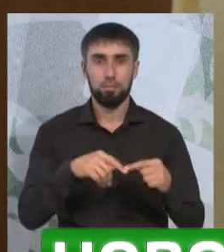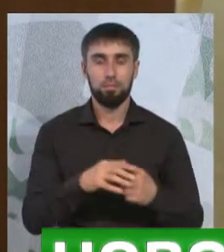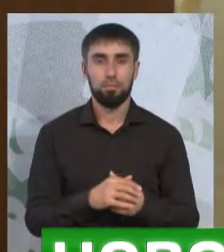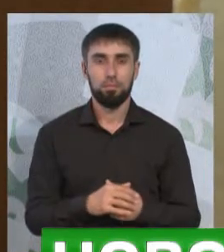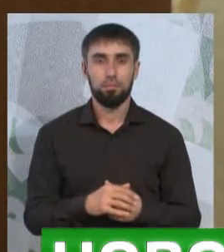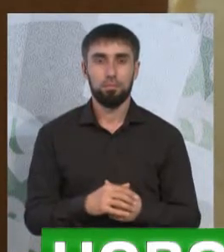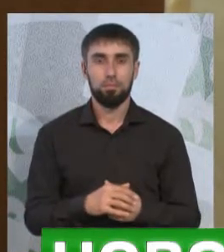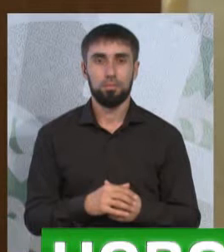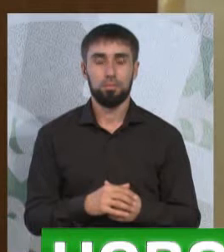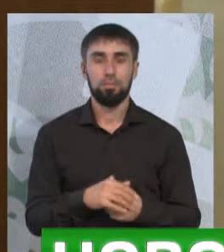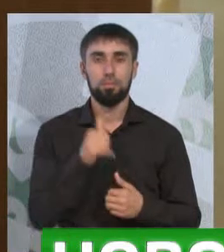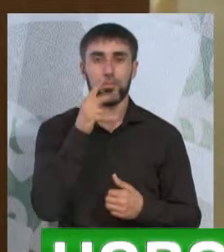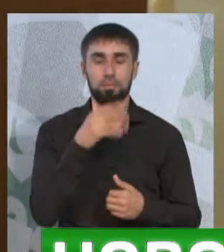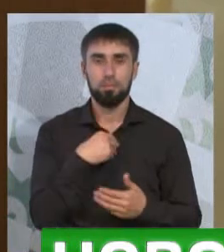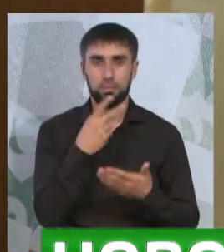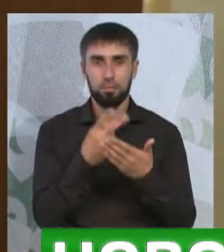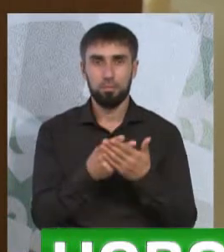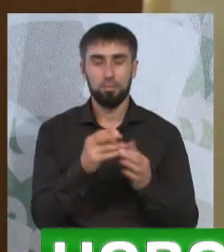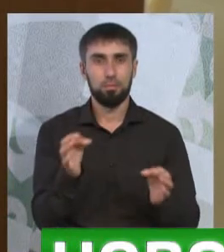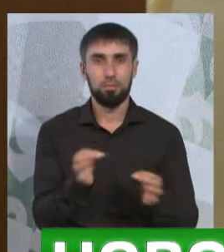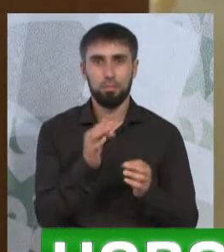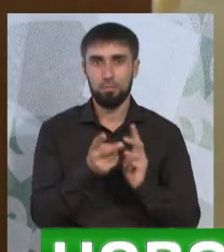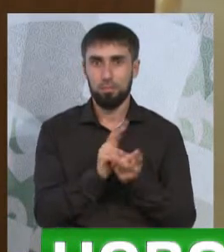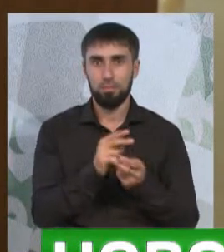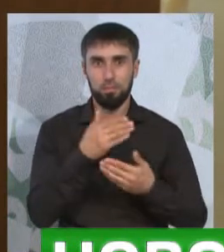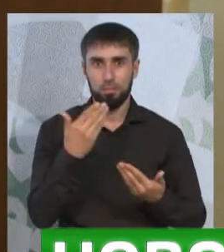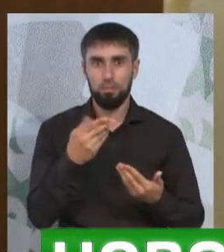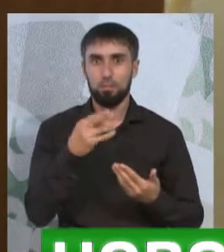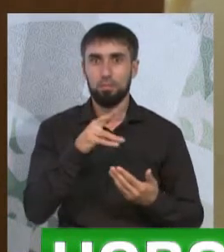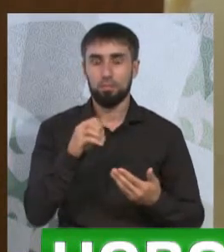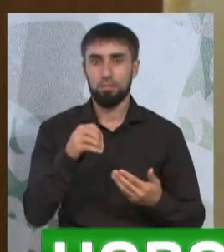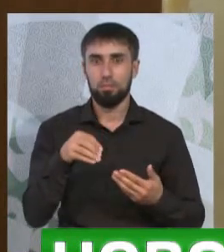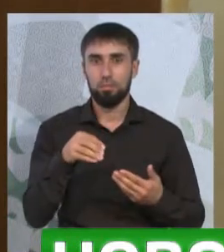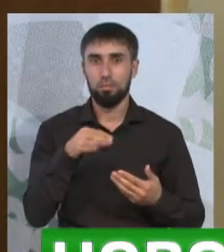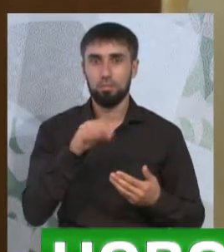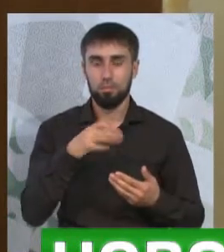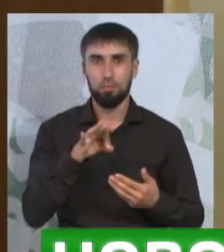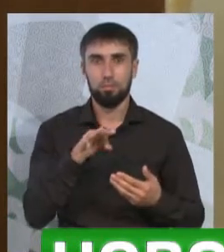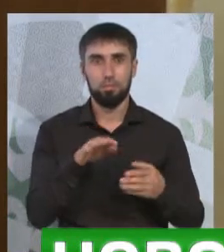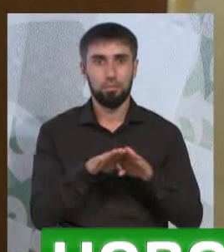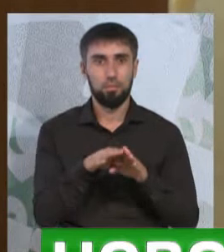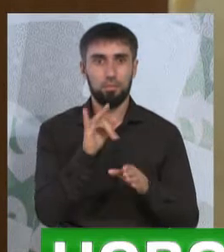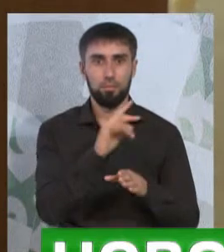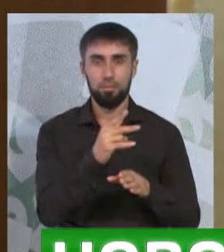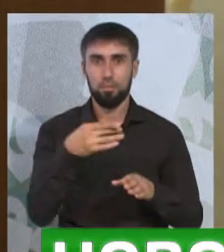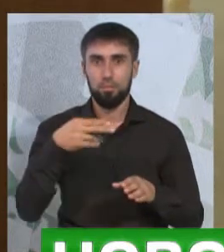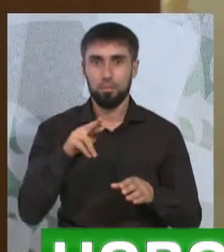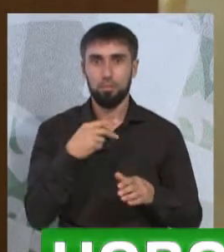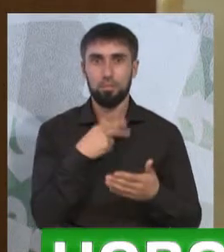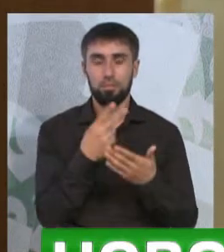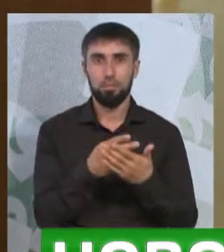видим, что никаких изменений. Более того, даже если сравнивать, допустим, июль с июнем, мы